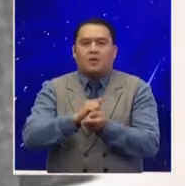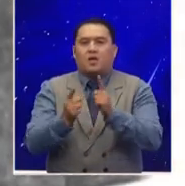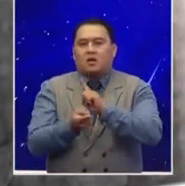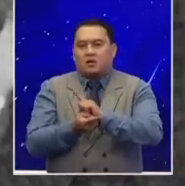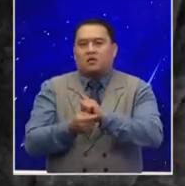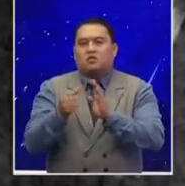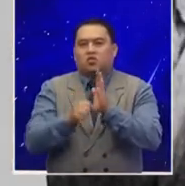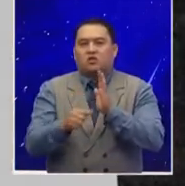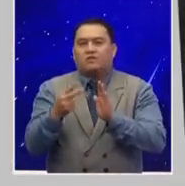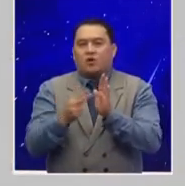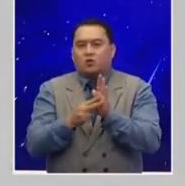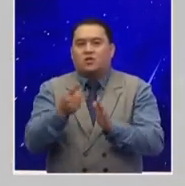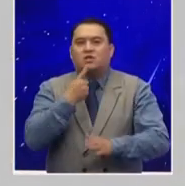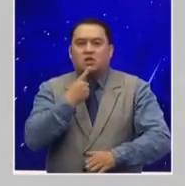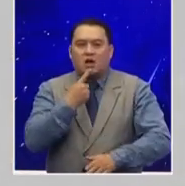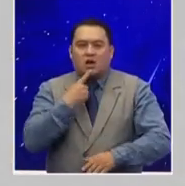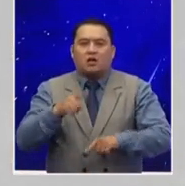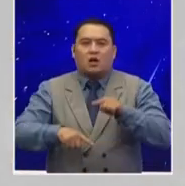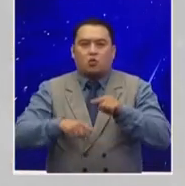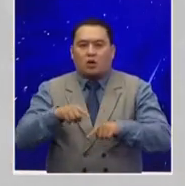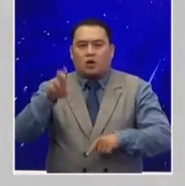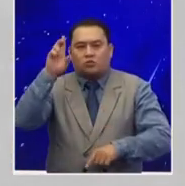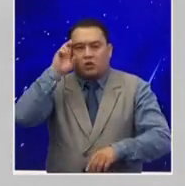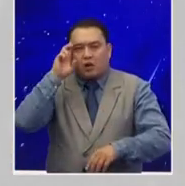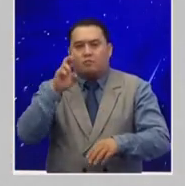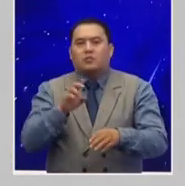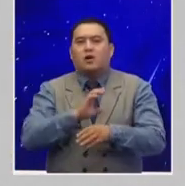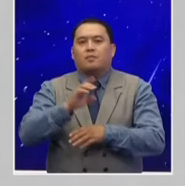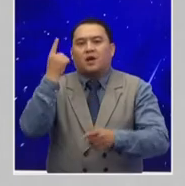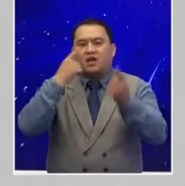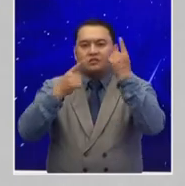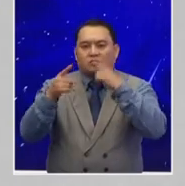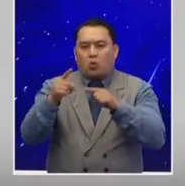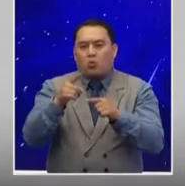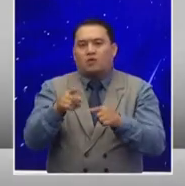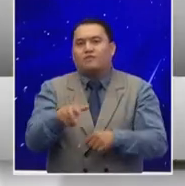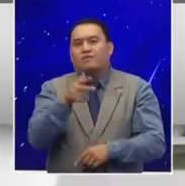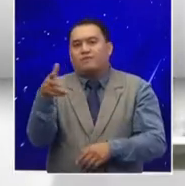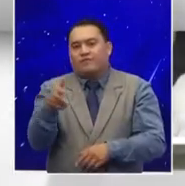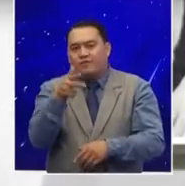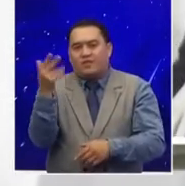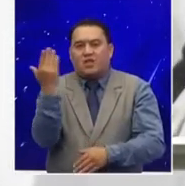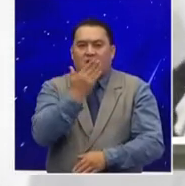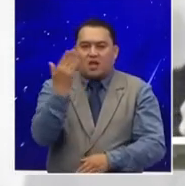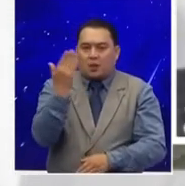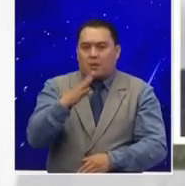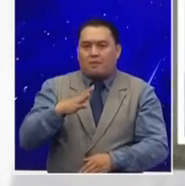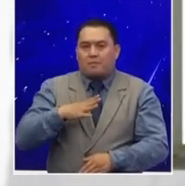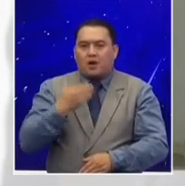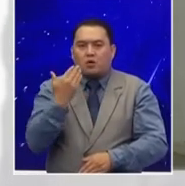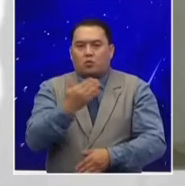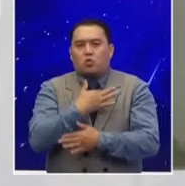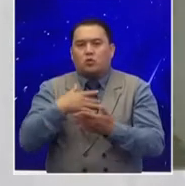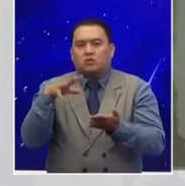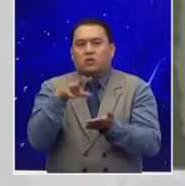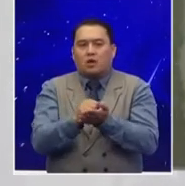и издана на 68 языках. В родной стране по произведению был снят одноименный фильм. Помимо этого, Бердыбек